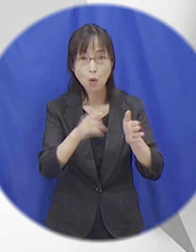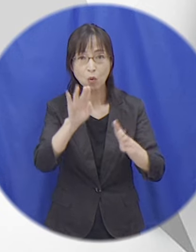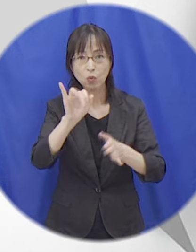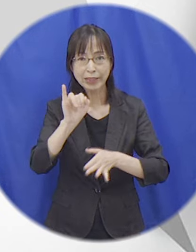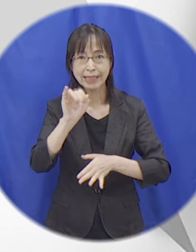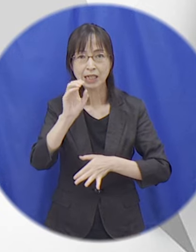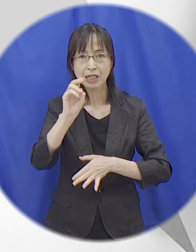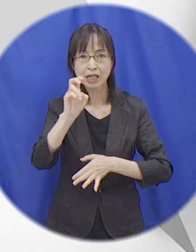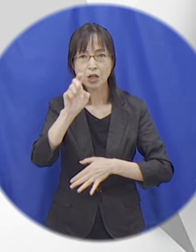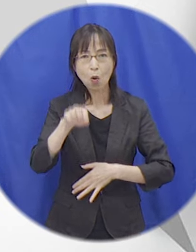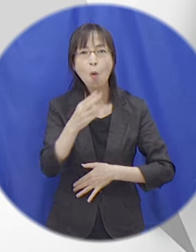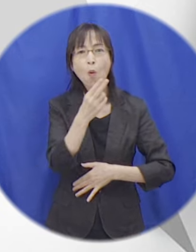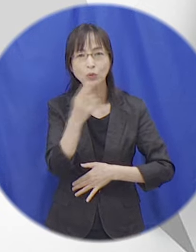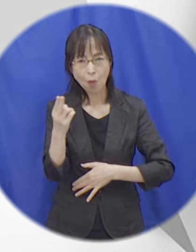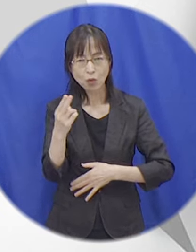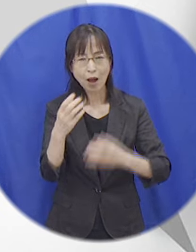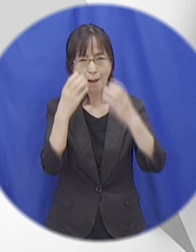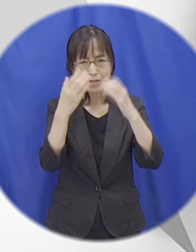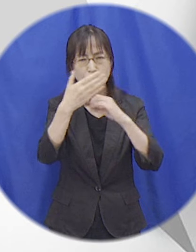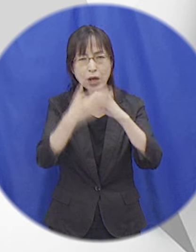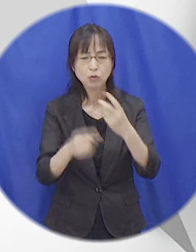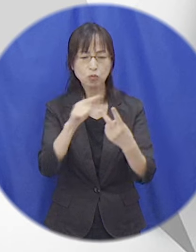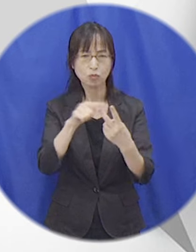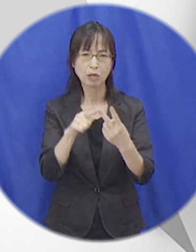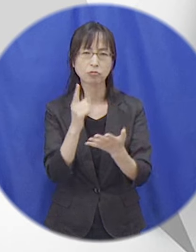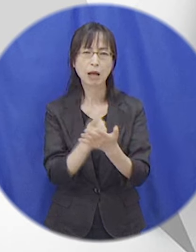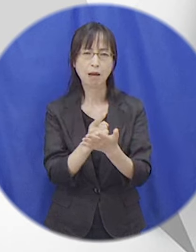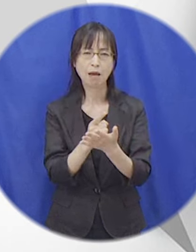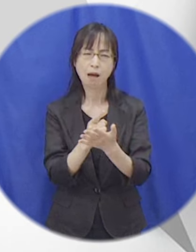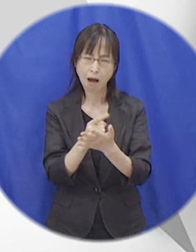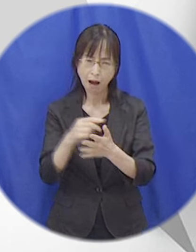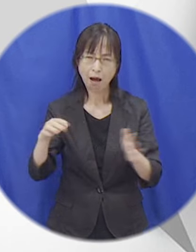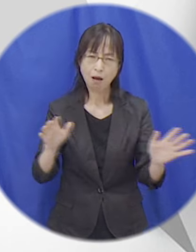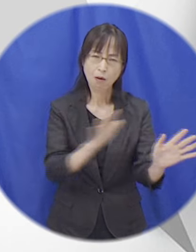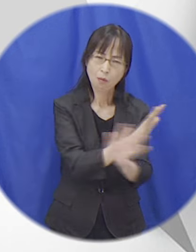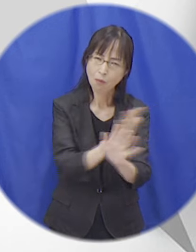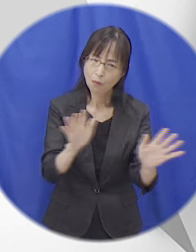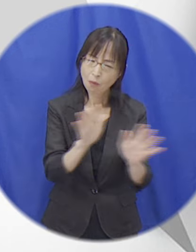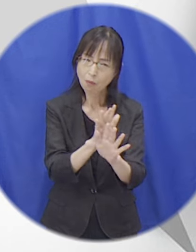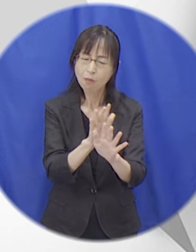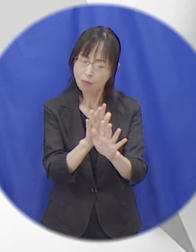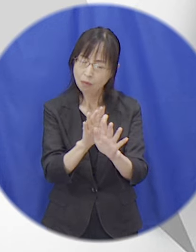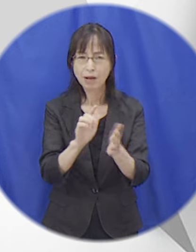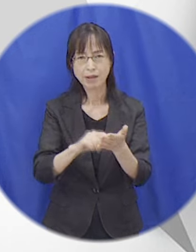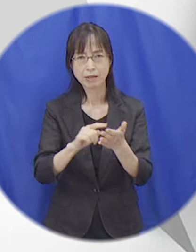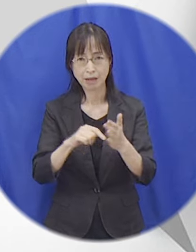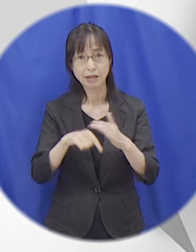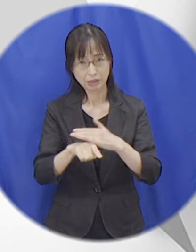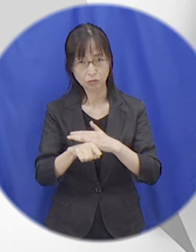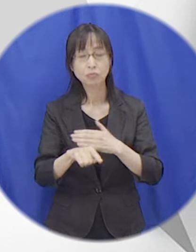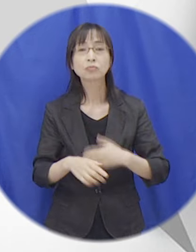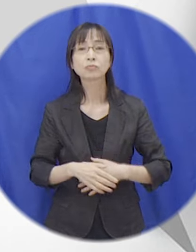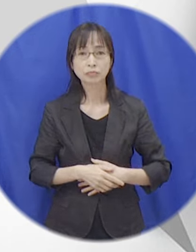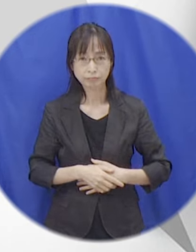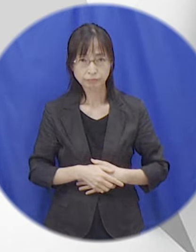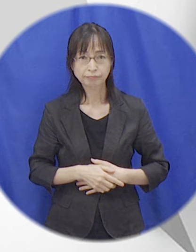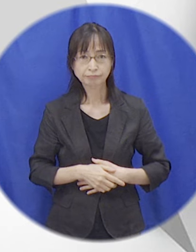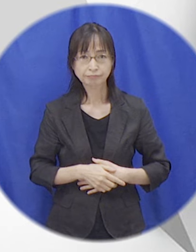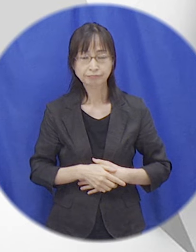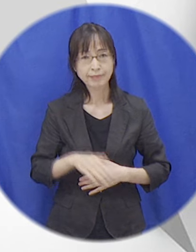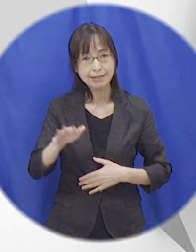ったり、びっくりガードに限られていることも回遊性が乏しい要因の一つかもしれません。続いてですね、